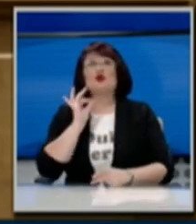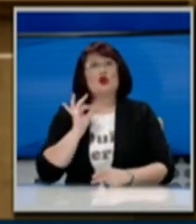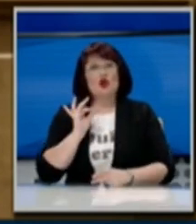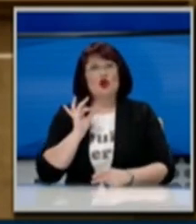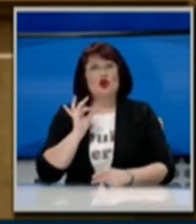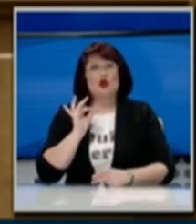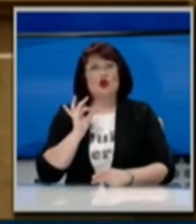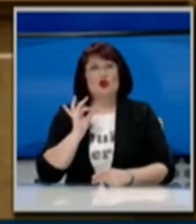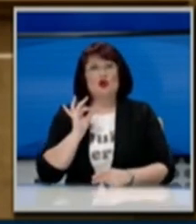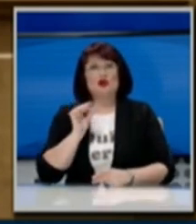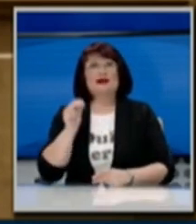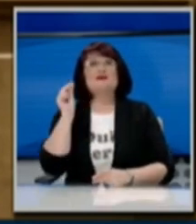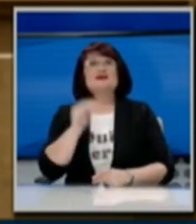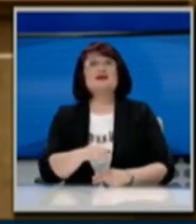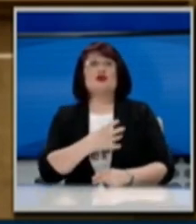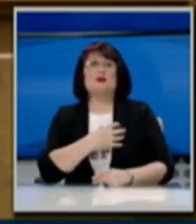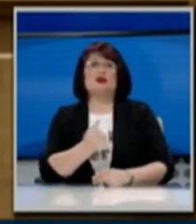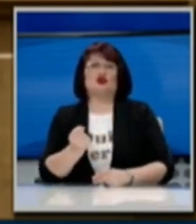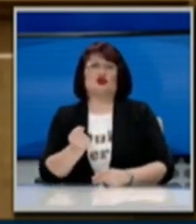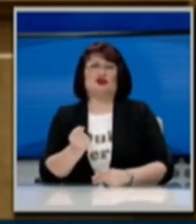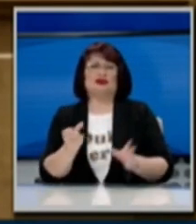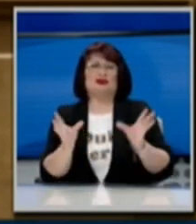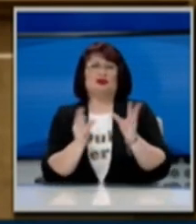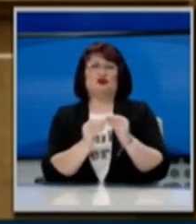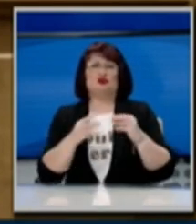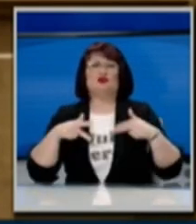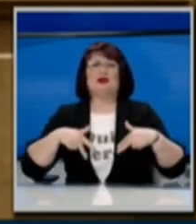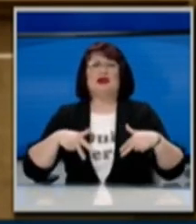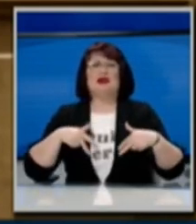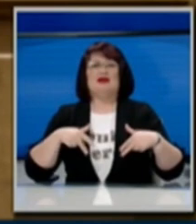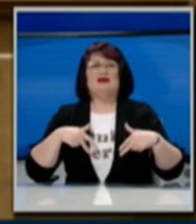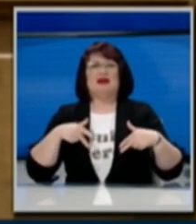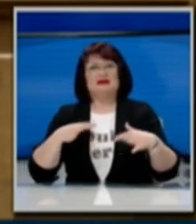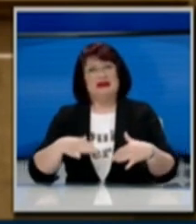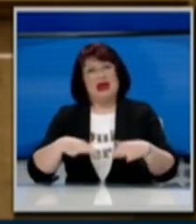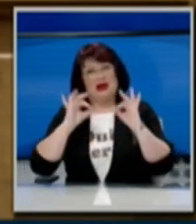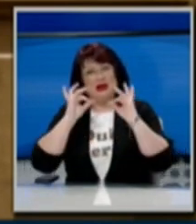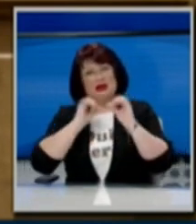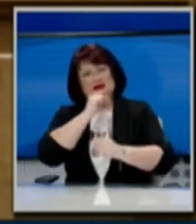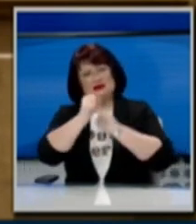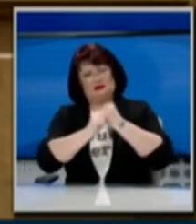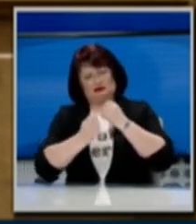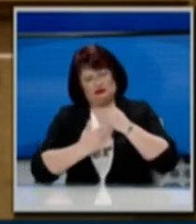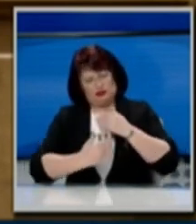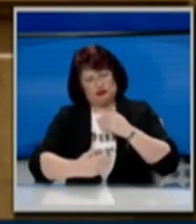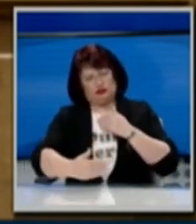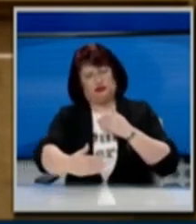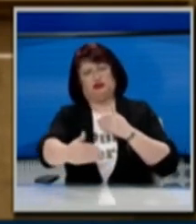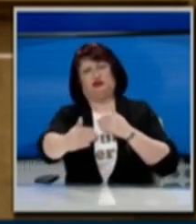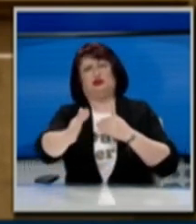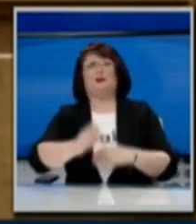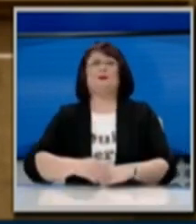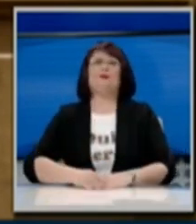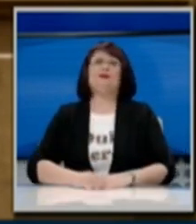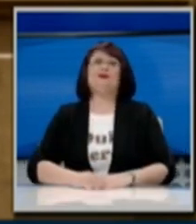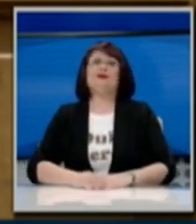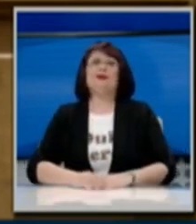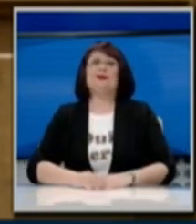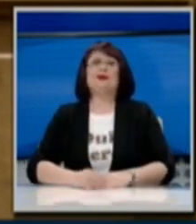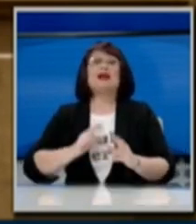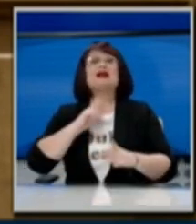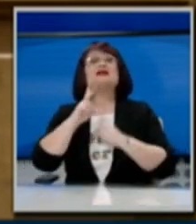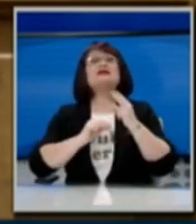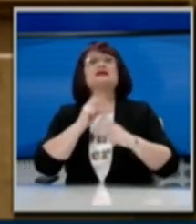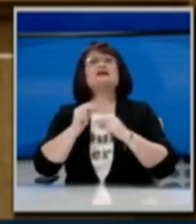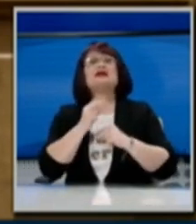την ψήφο εμπιστοσύνης στην κυβέρνηση στην έναρξη της θητείας της. Η συζήτηση